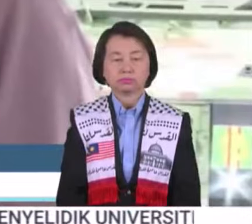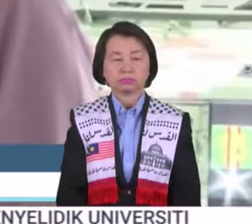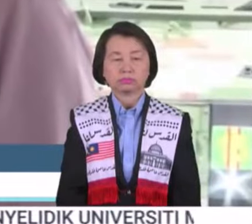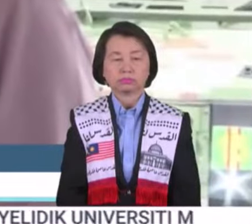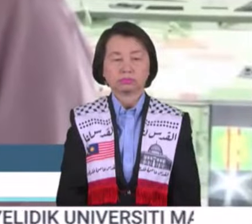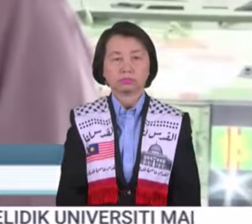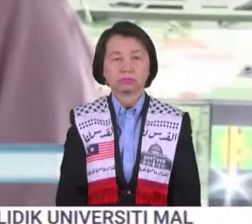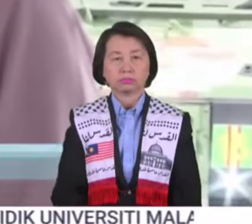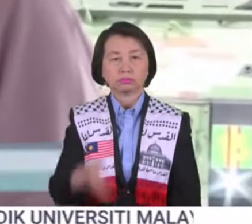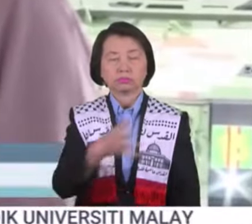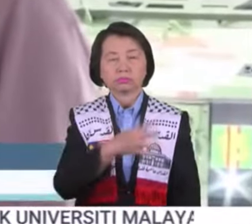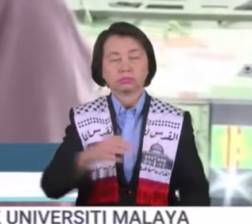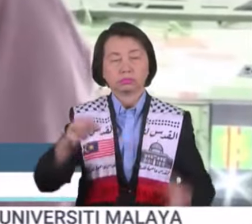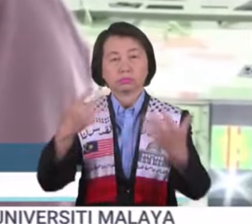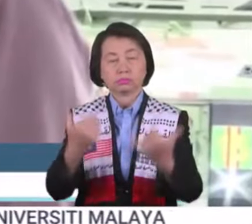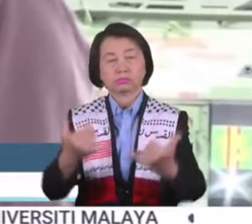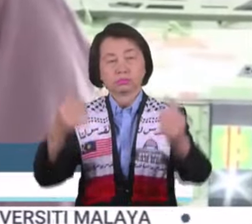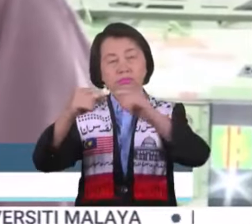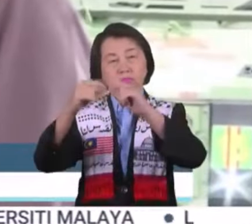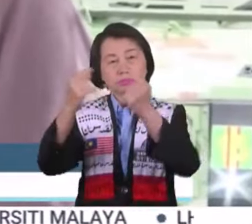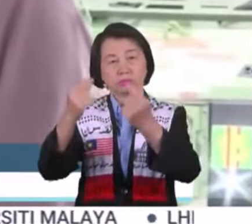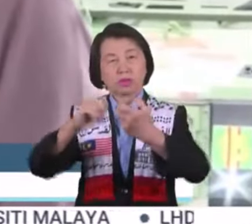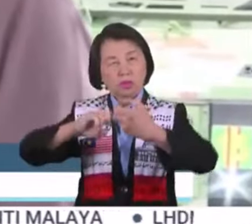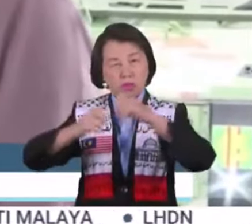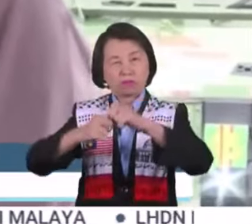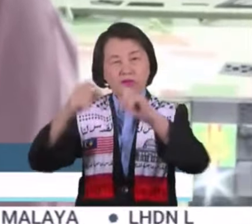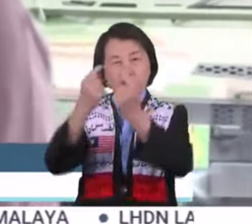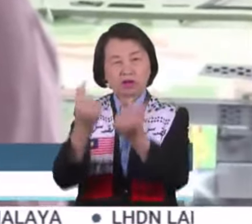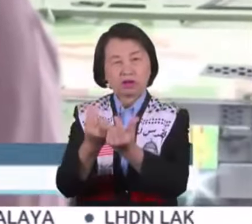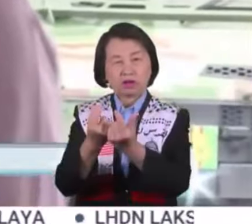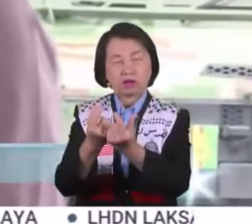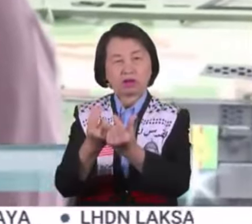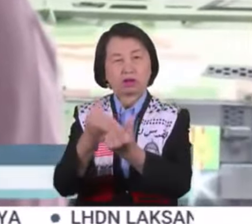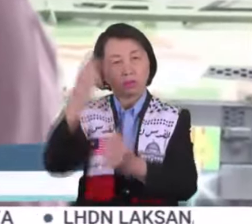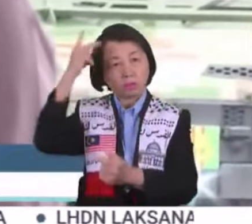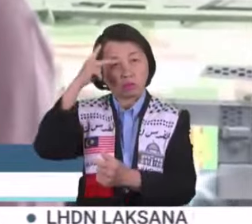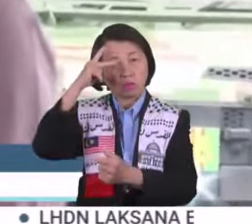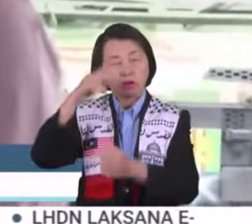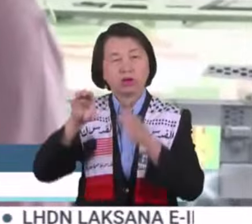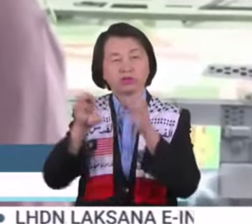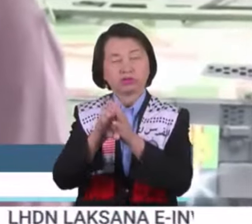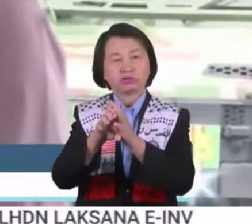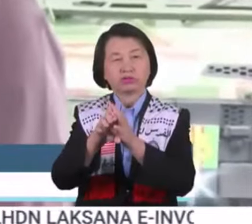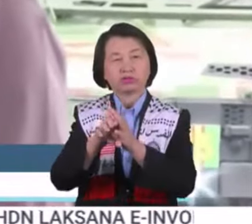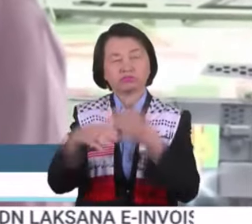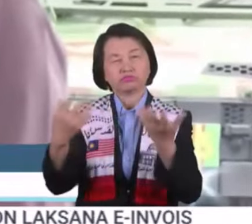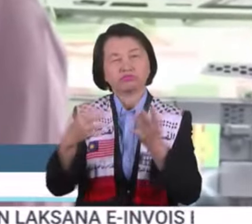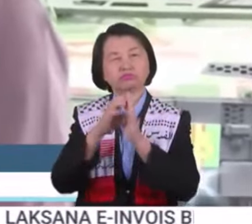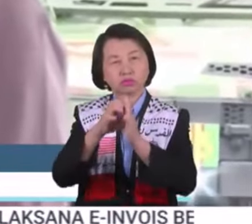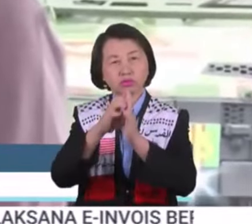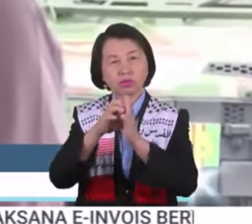Konflik dan ketegangan geopolitik seperti peperangan antara Rusia dan Ukraine,